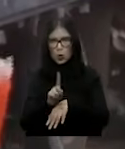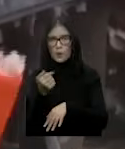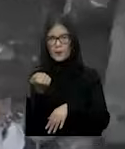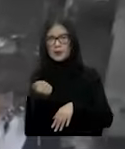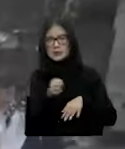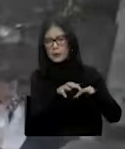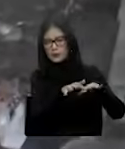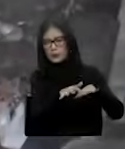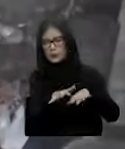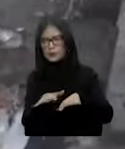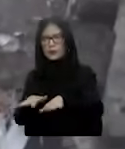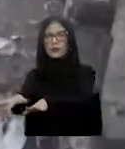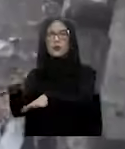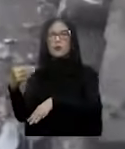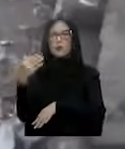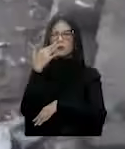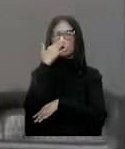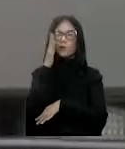pun sangat mengganggu warga.